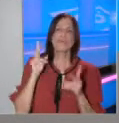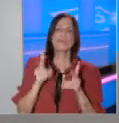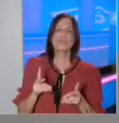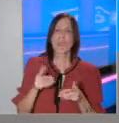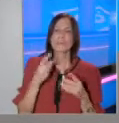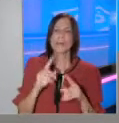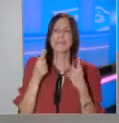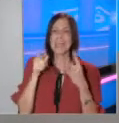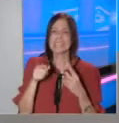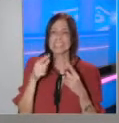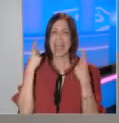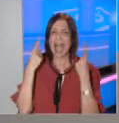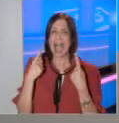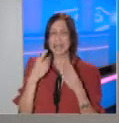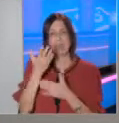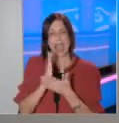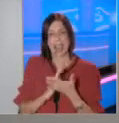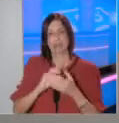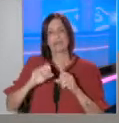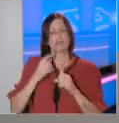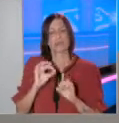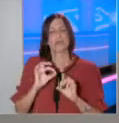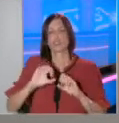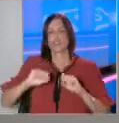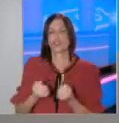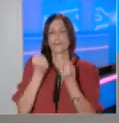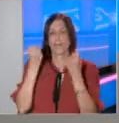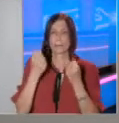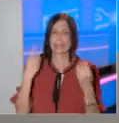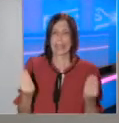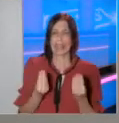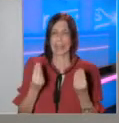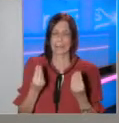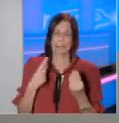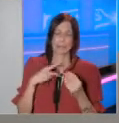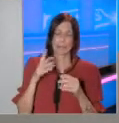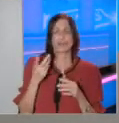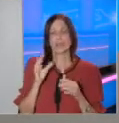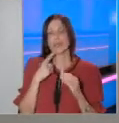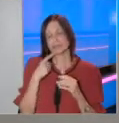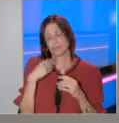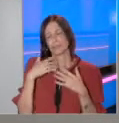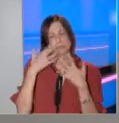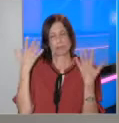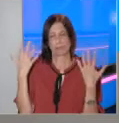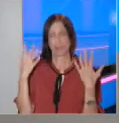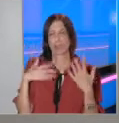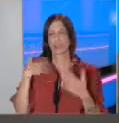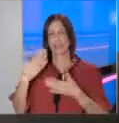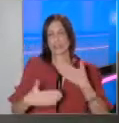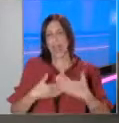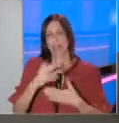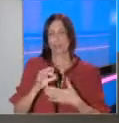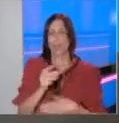במקרה הזה, החרדים חלקם שוברים את הכלים ממש. תראה, אין לי ספק שלאור התנהלות המשטרה